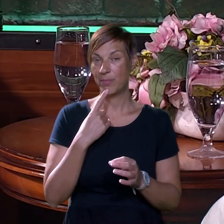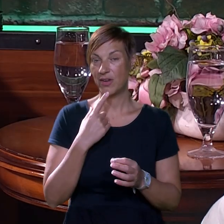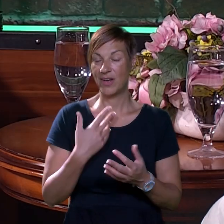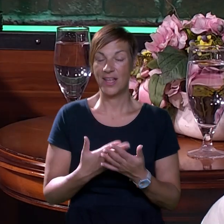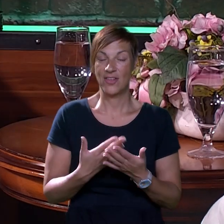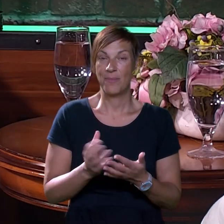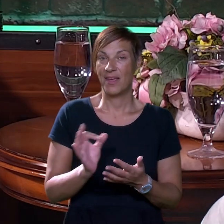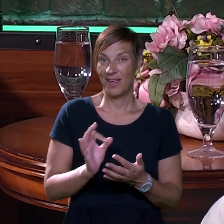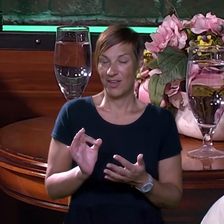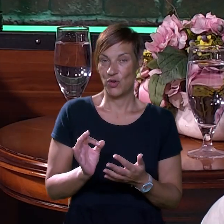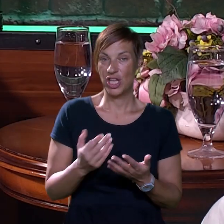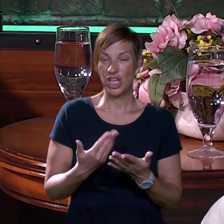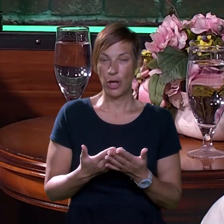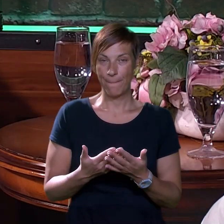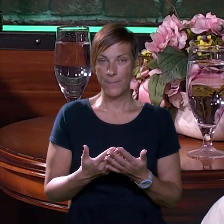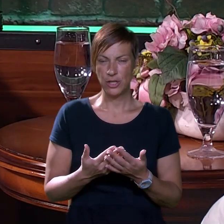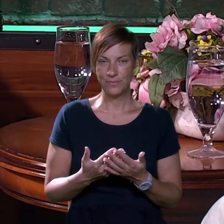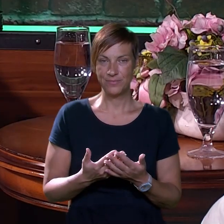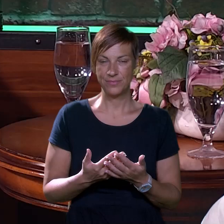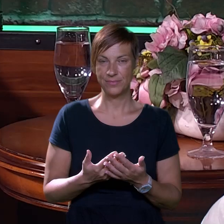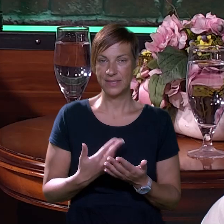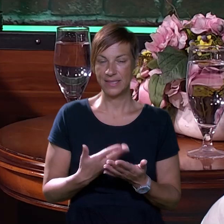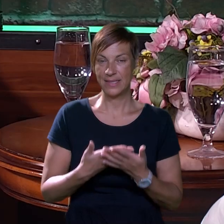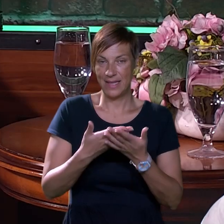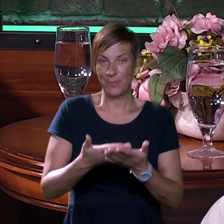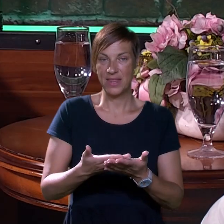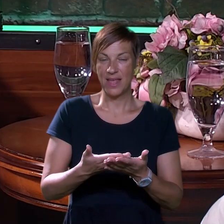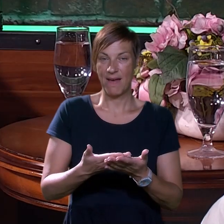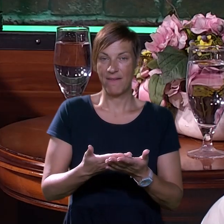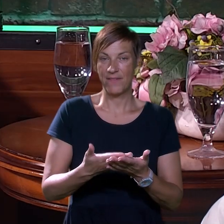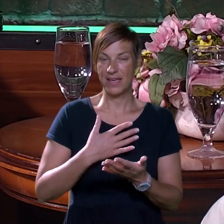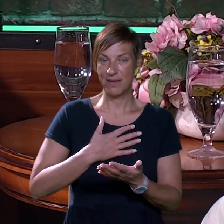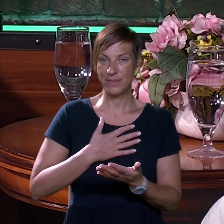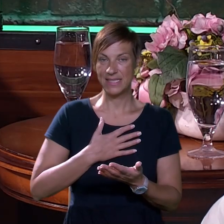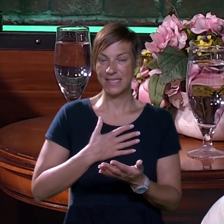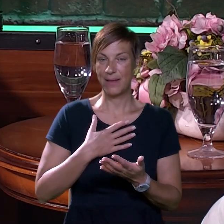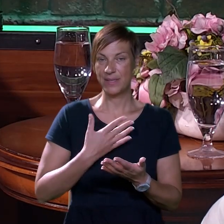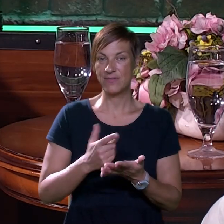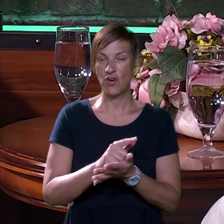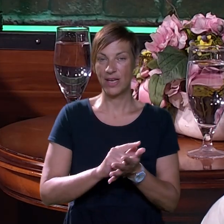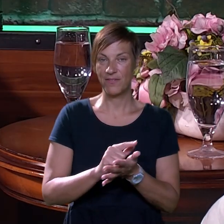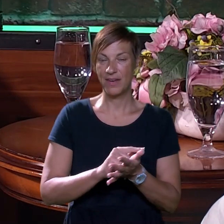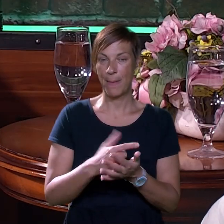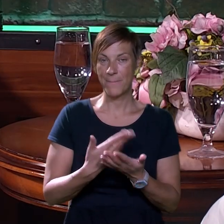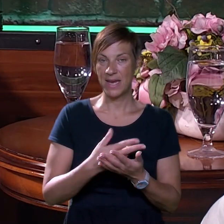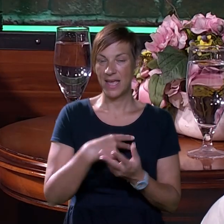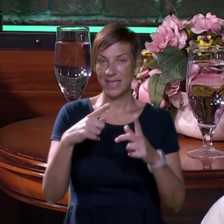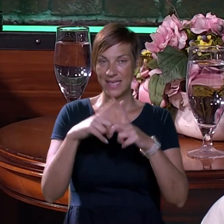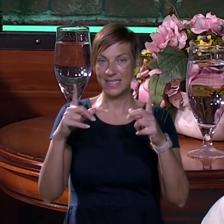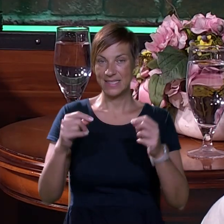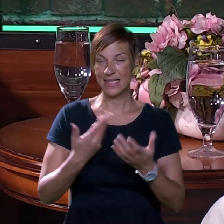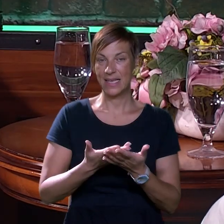netko, ajme kako je dobro, evo ti je. Tim davanjem sebe, svoga vremena, pa i te